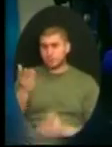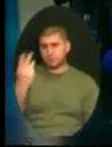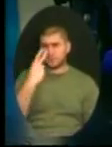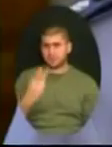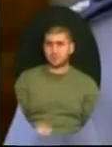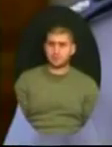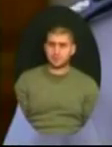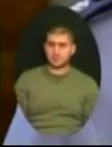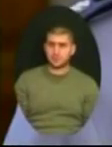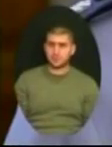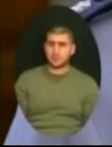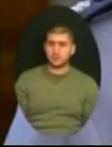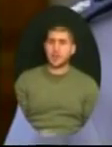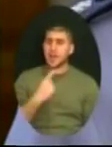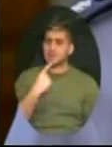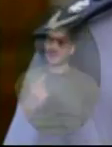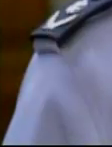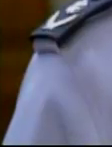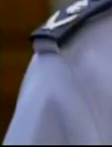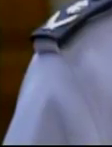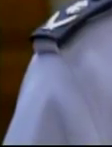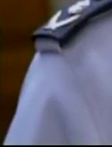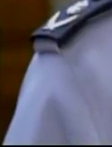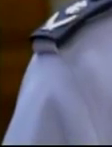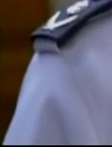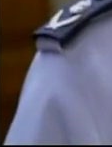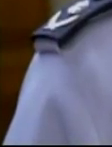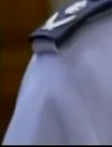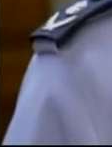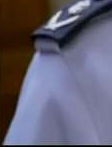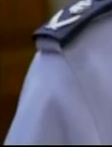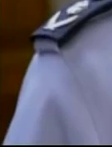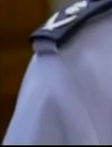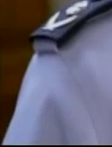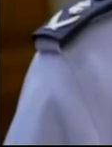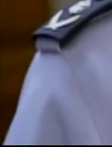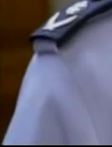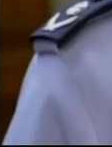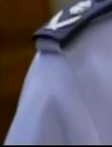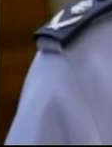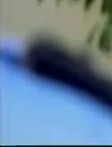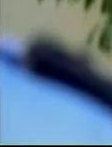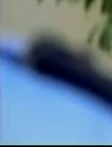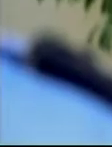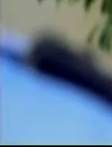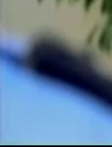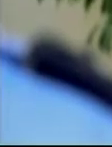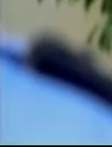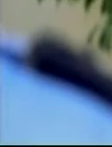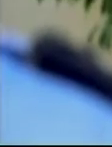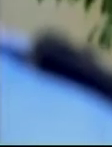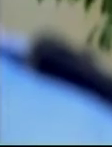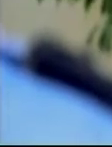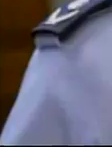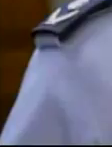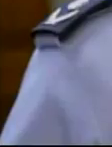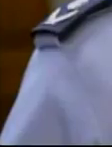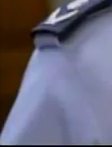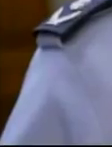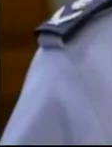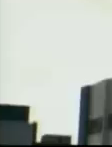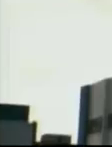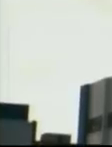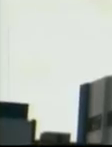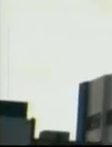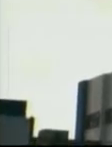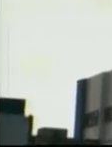נראה. אמרתי ציבורית שיש לחצים על גורמים שעוסקים בחקירה. שמנסים לאסוף חומר על שנים